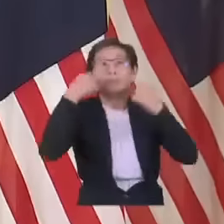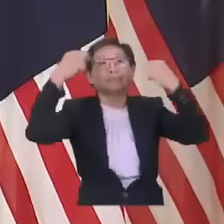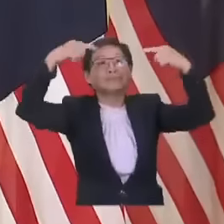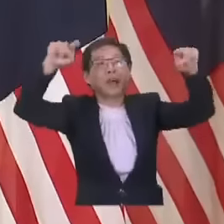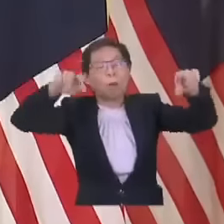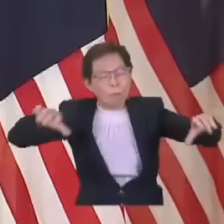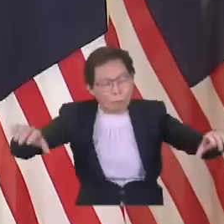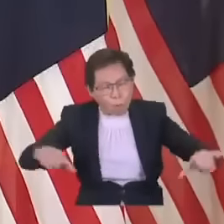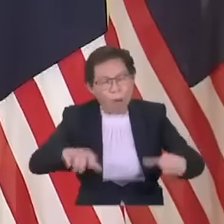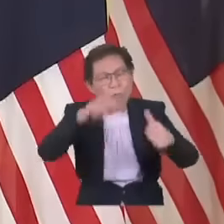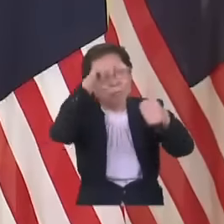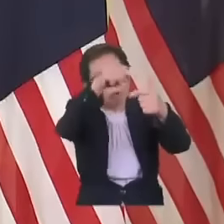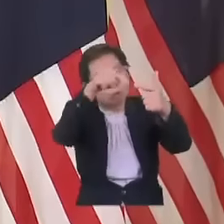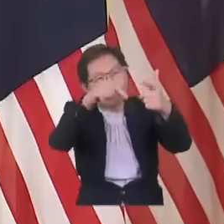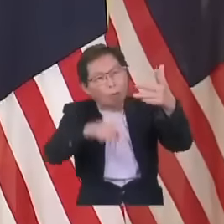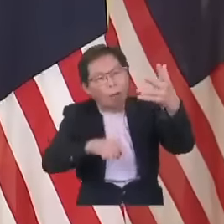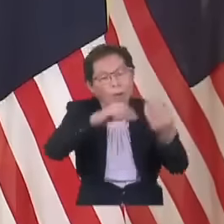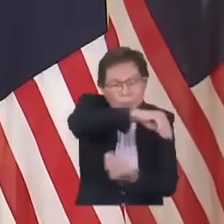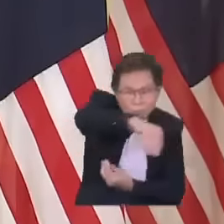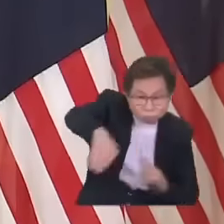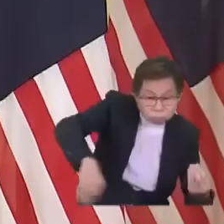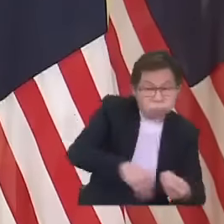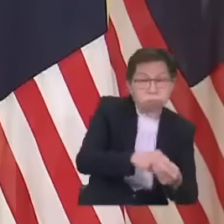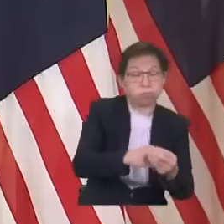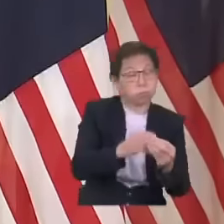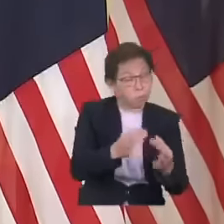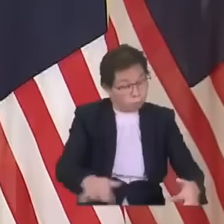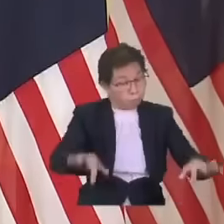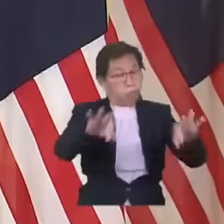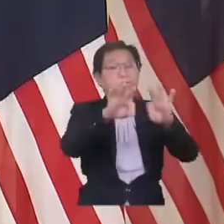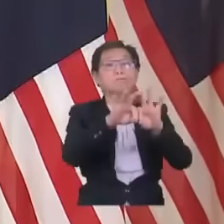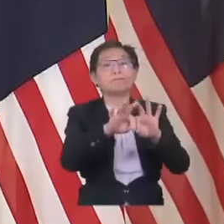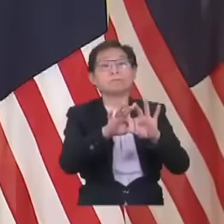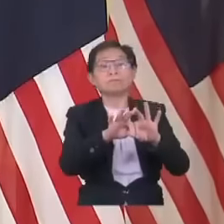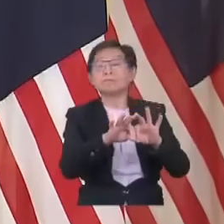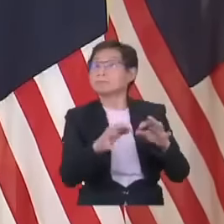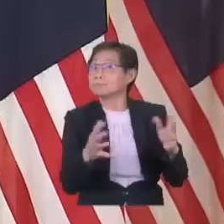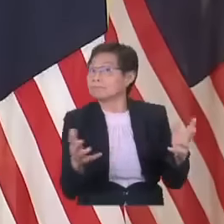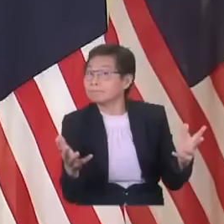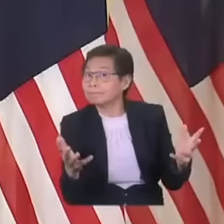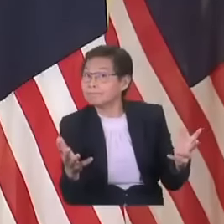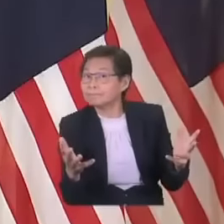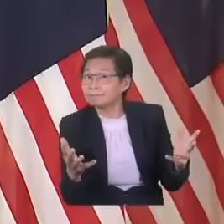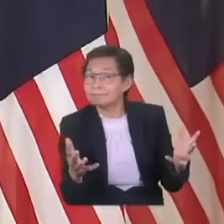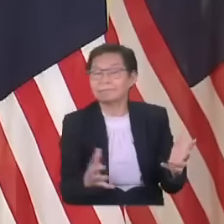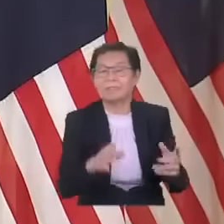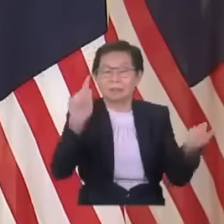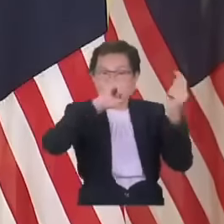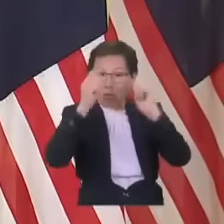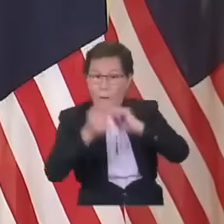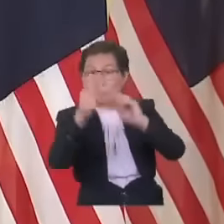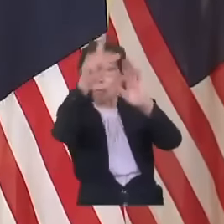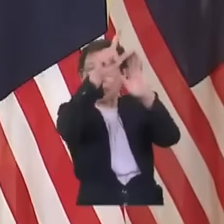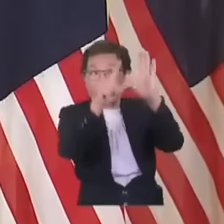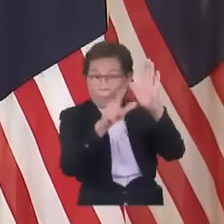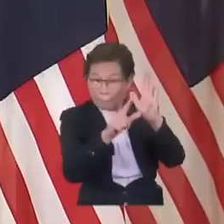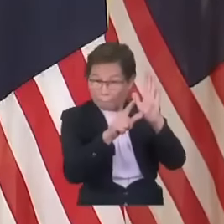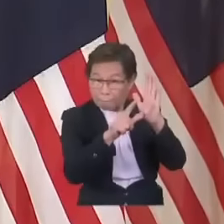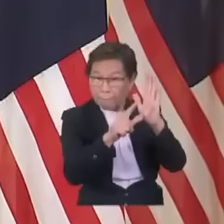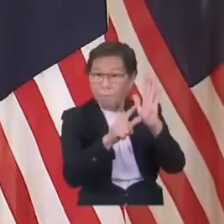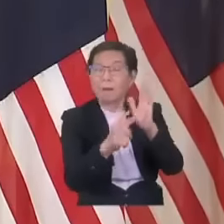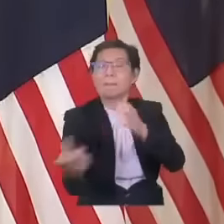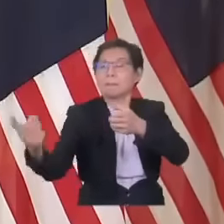berjaya melaksanakan beberapa transformasi yang signifikan antaranya pindahan perlembagaan